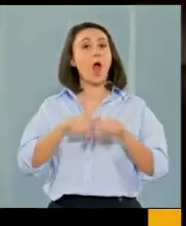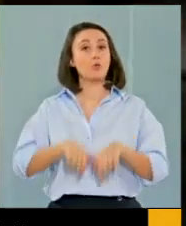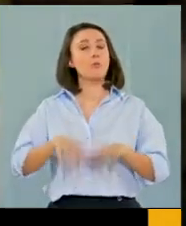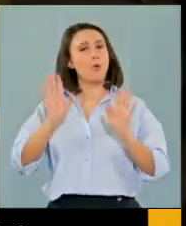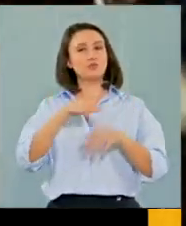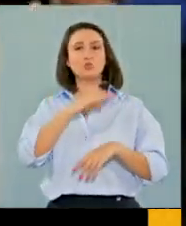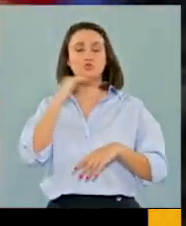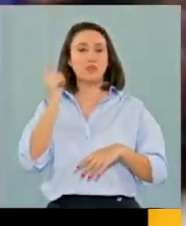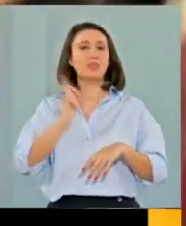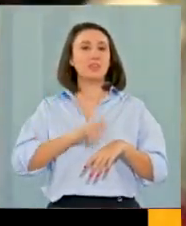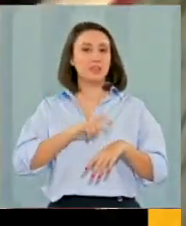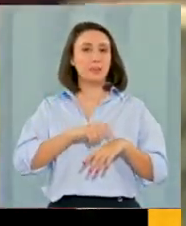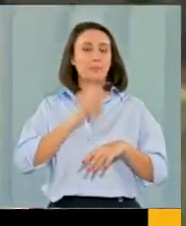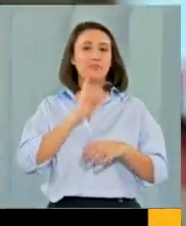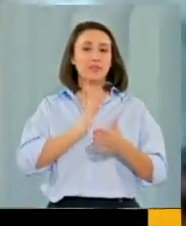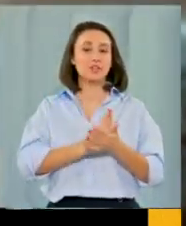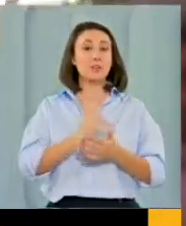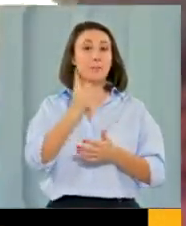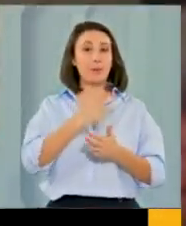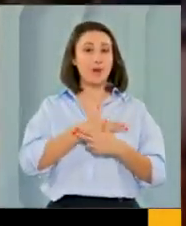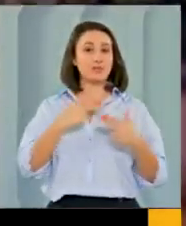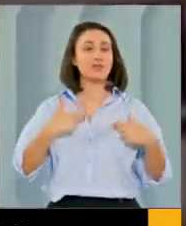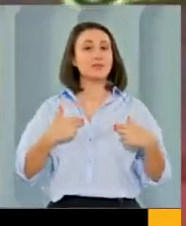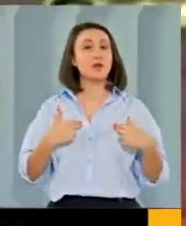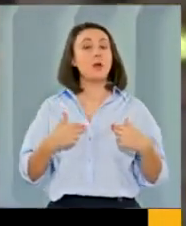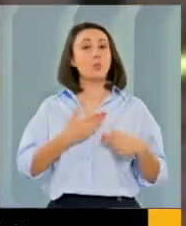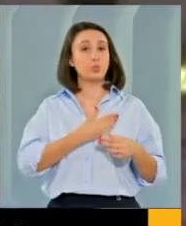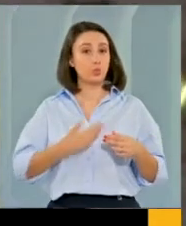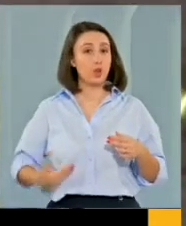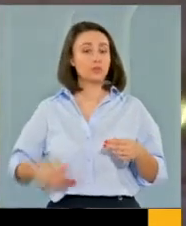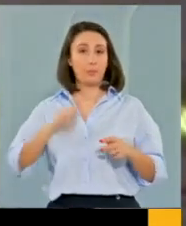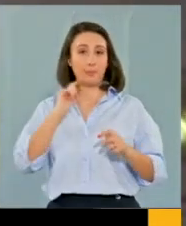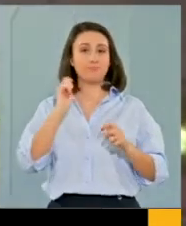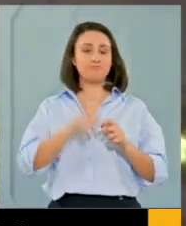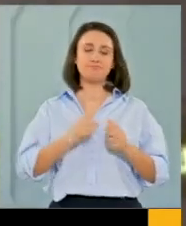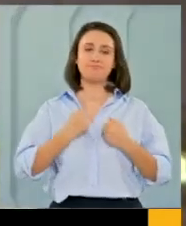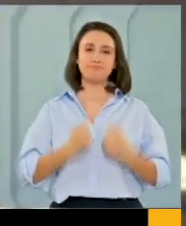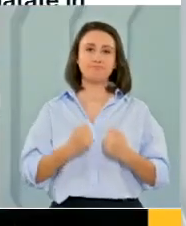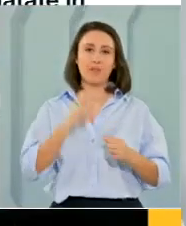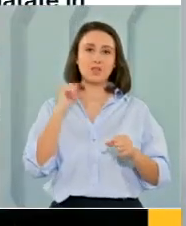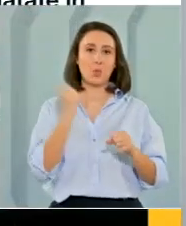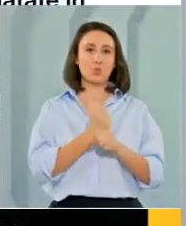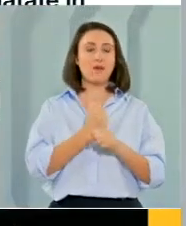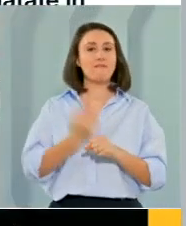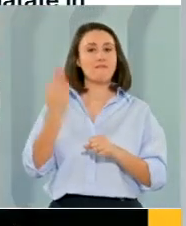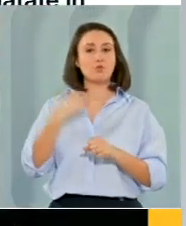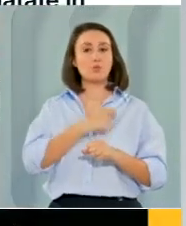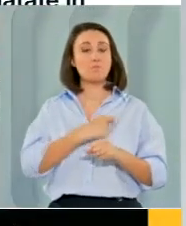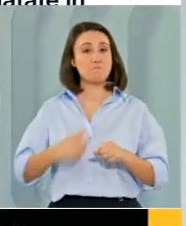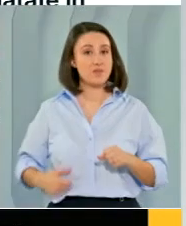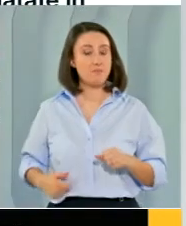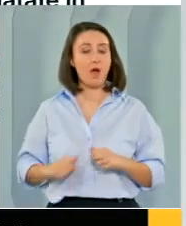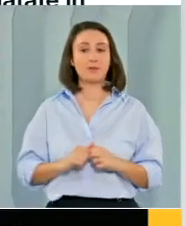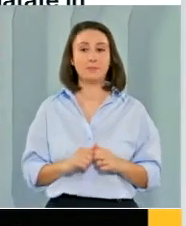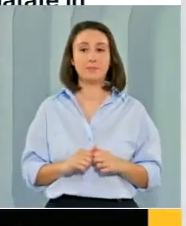avut suficient timp să ia o decizie. Prima instanță, Tribunalul București, a dat sentințe grele cu executare. Fostul primar al primăriei